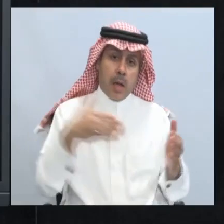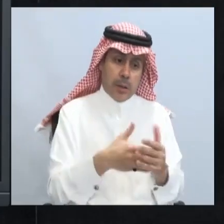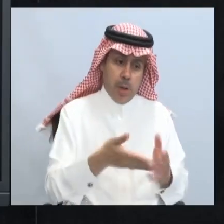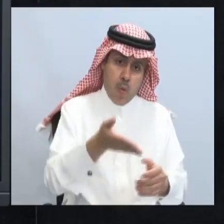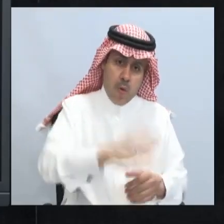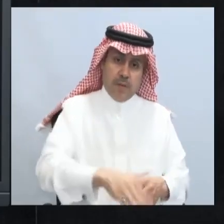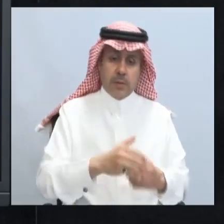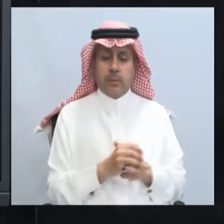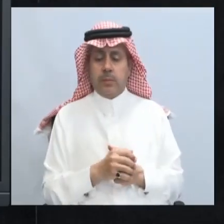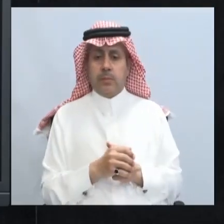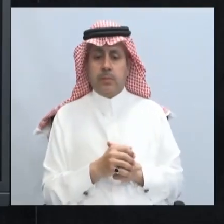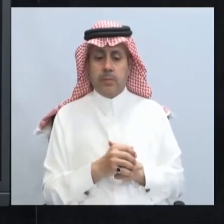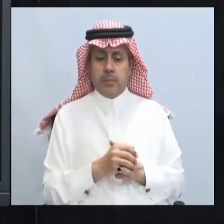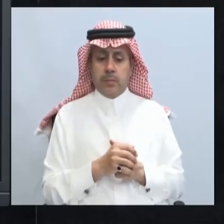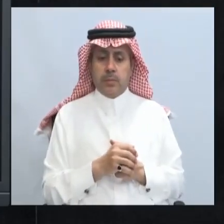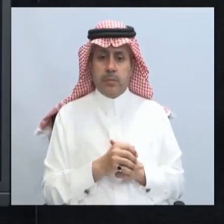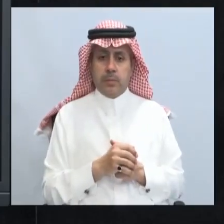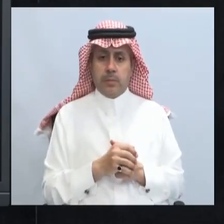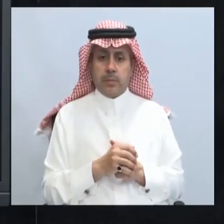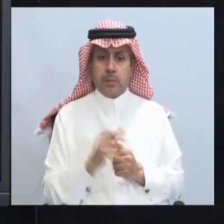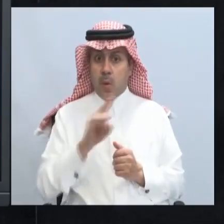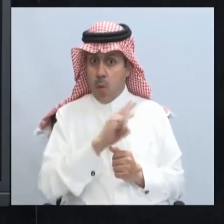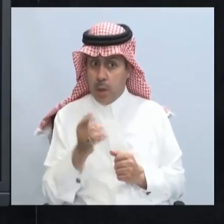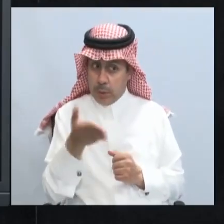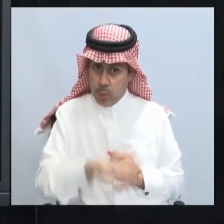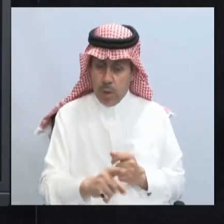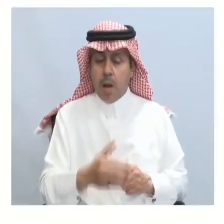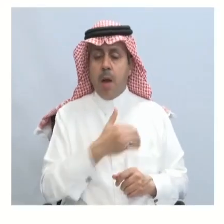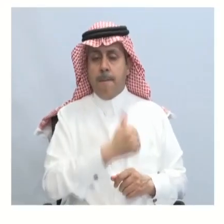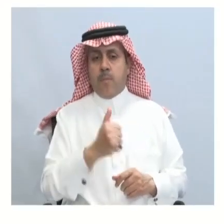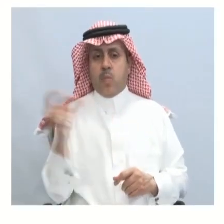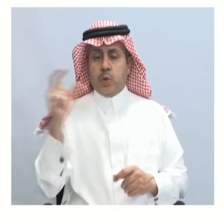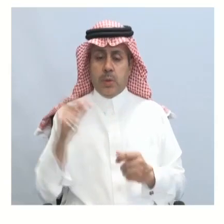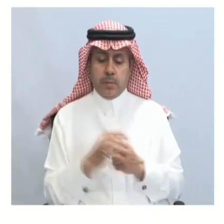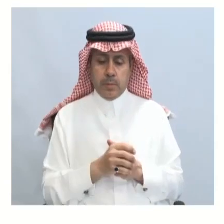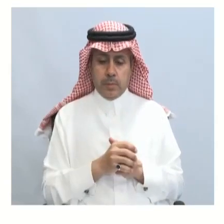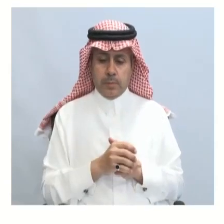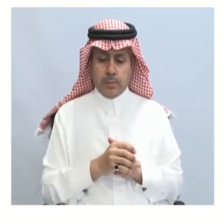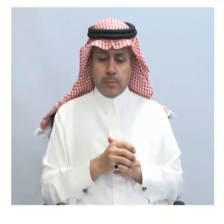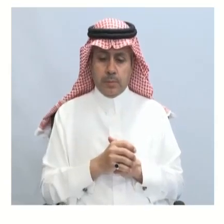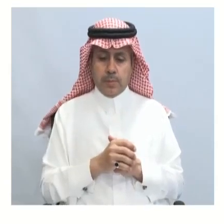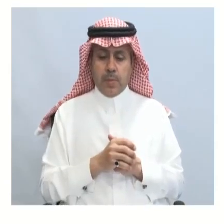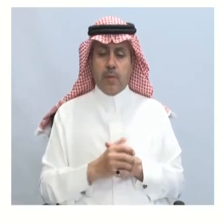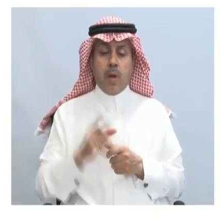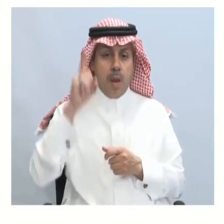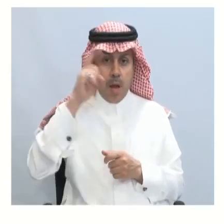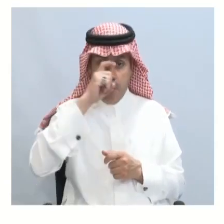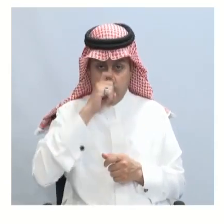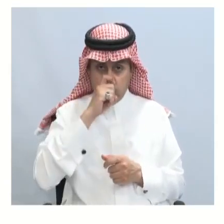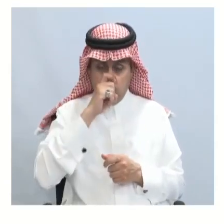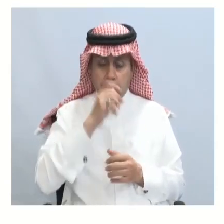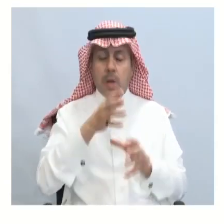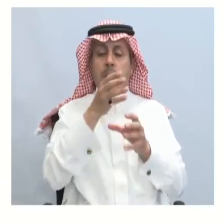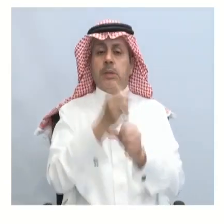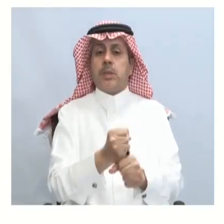تموتن الا وانتم مسلمون وثم ذكر الله عز وجل بوجوب الاعتصام الاعتصام